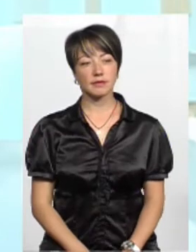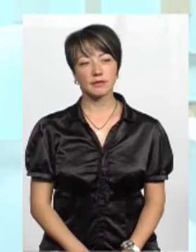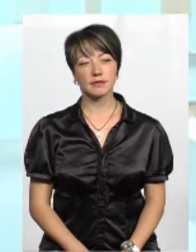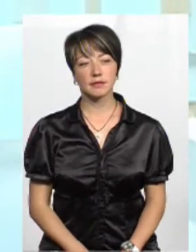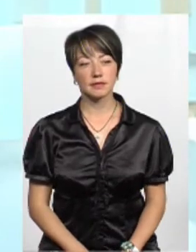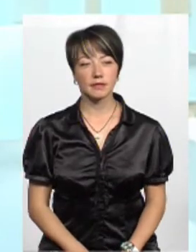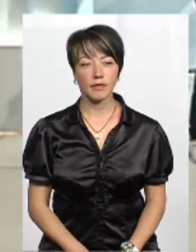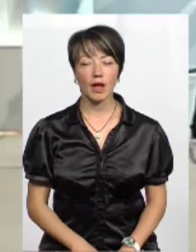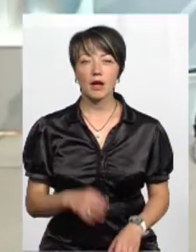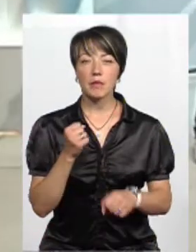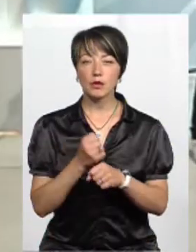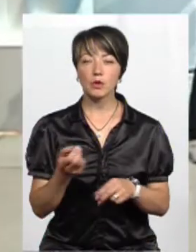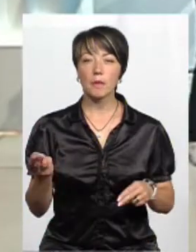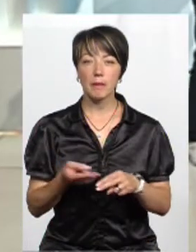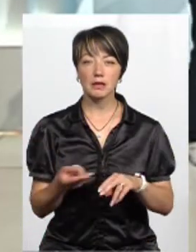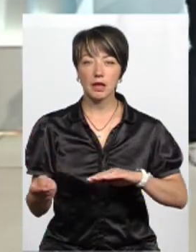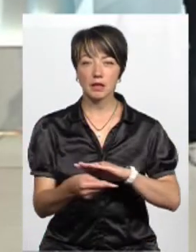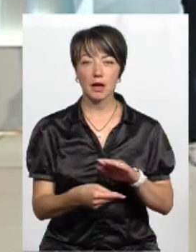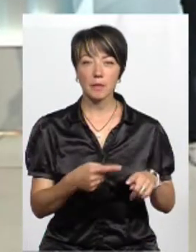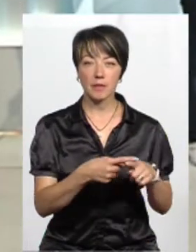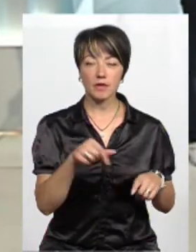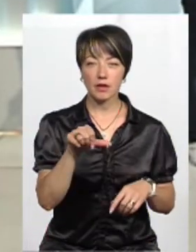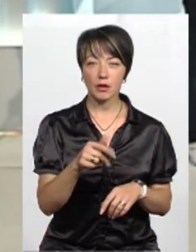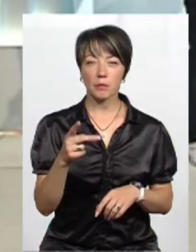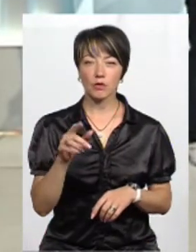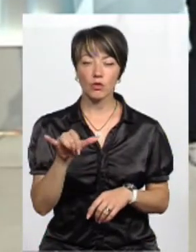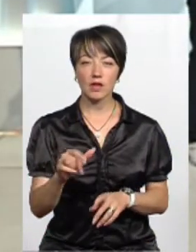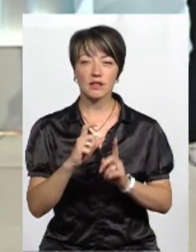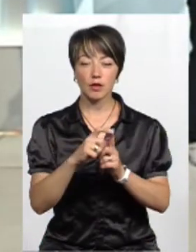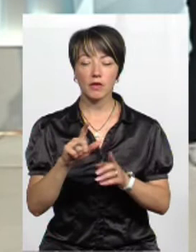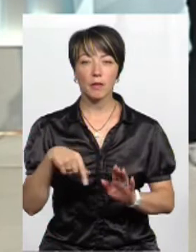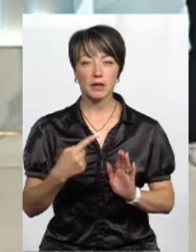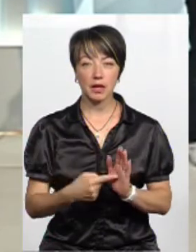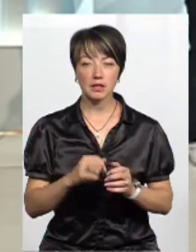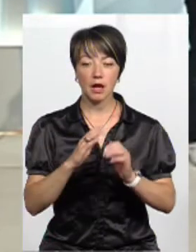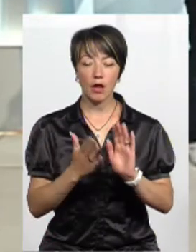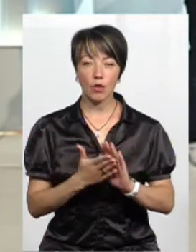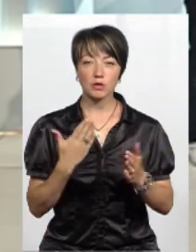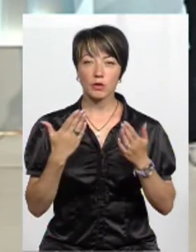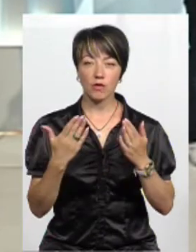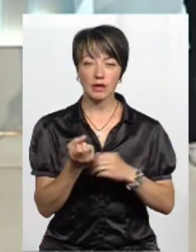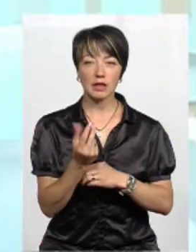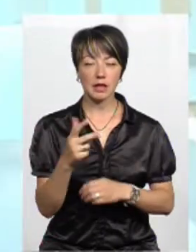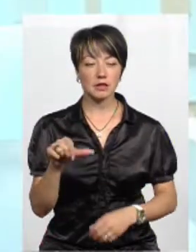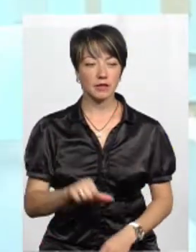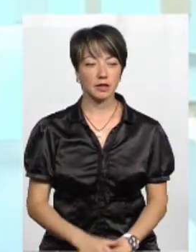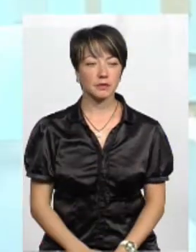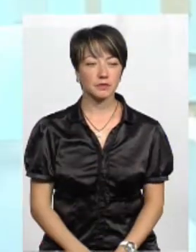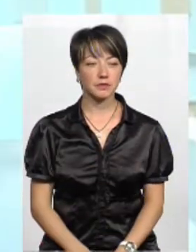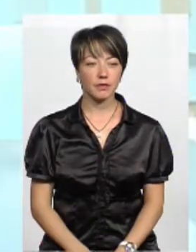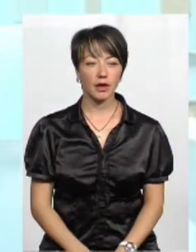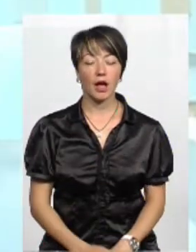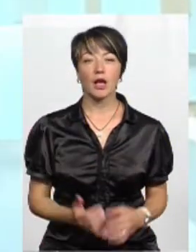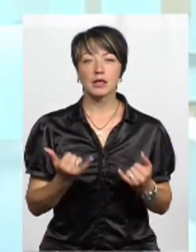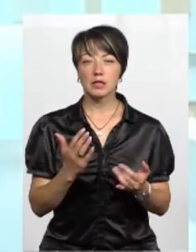Артеме, наголошую, працюємо без агітації. Від півхвилини до півтори у вас буде для відповідей на питання, а загалом для нашого спілкування 13 хвилин. І